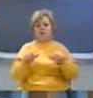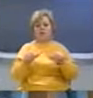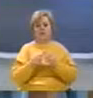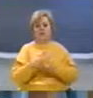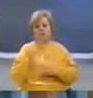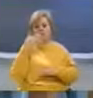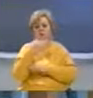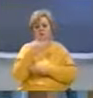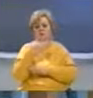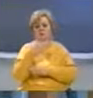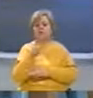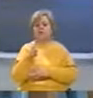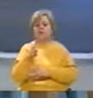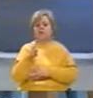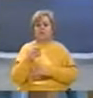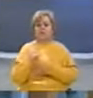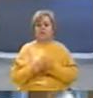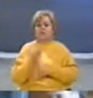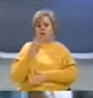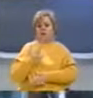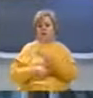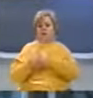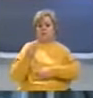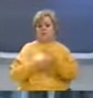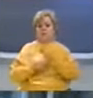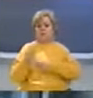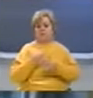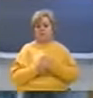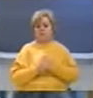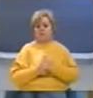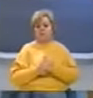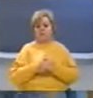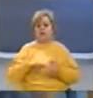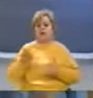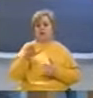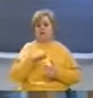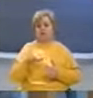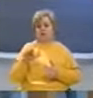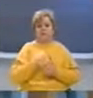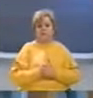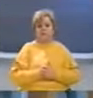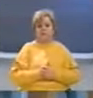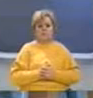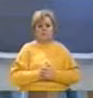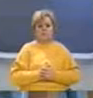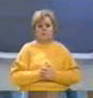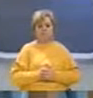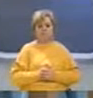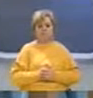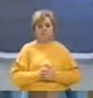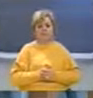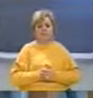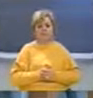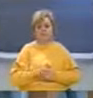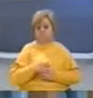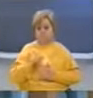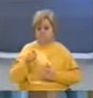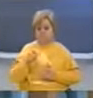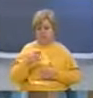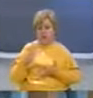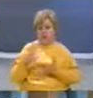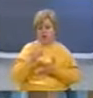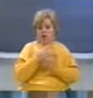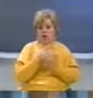ndërmarrje, e cila do të jetë pjesë e zhvillimit ekonomik vetëm e atij territori. Ose thënë edhe një hap me tutje, këto të ardhurat të